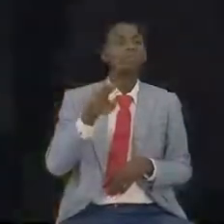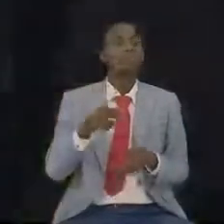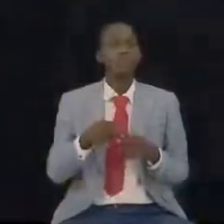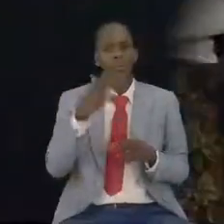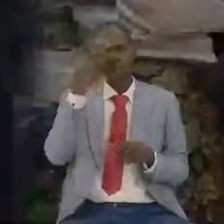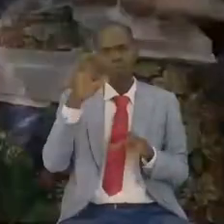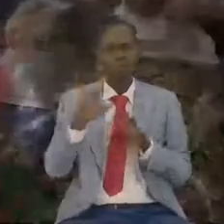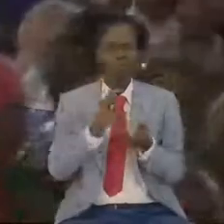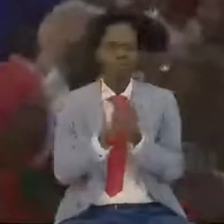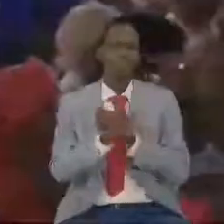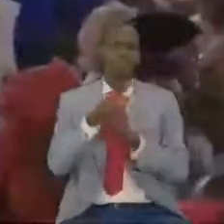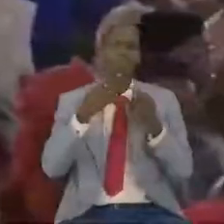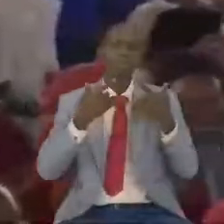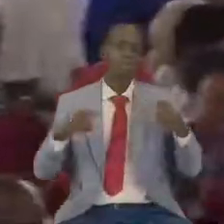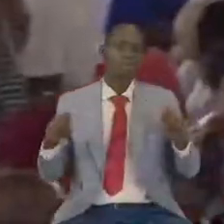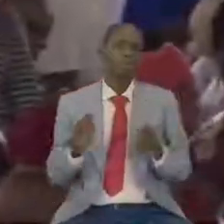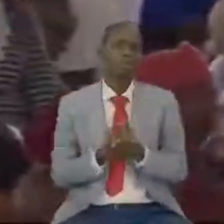changer le langage?